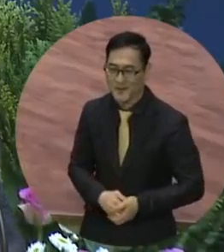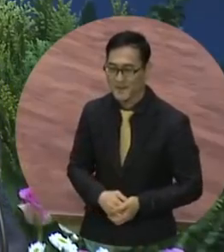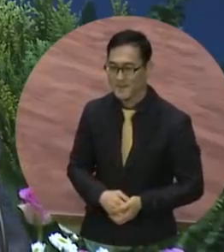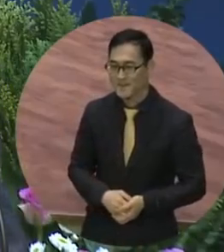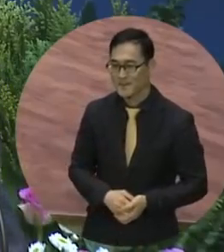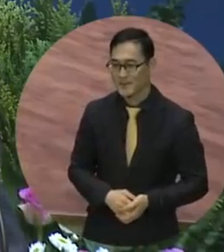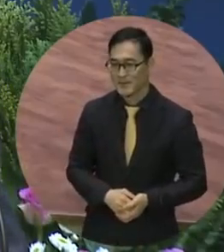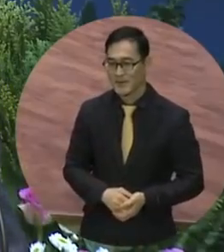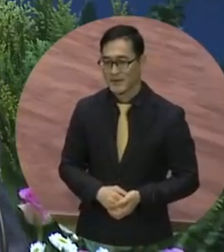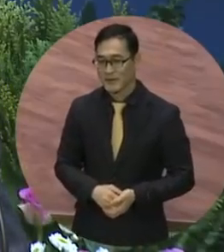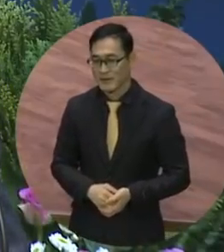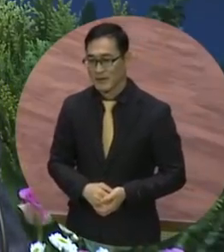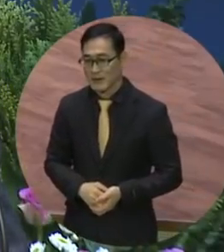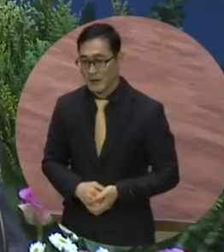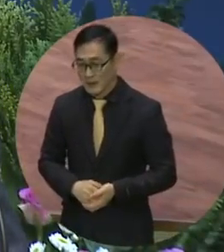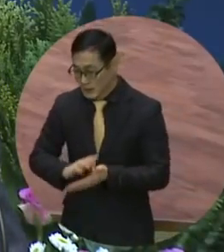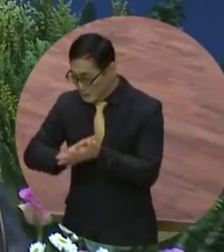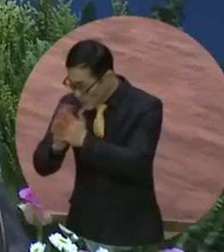전혀 바뀐 게 없어.